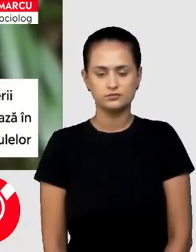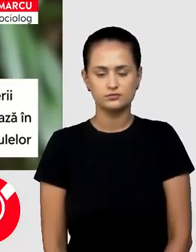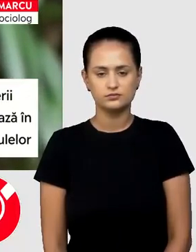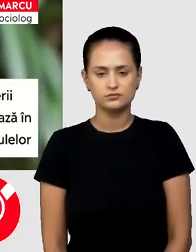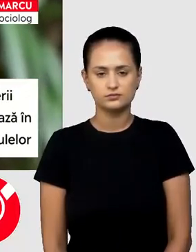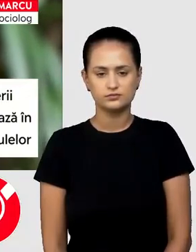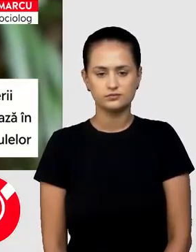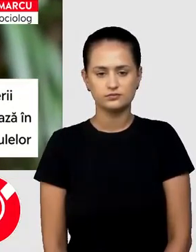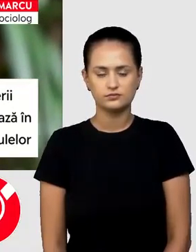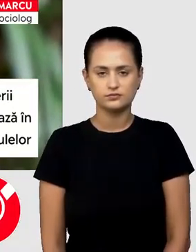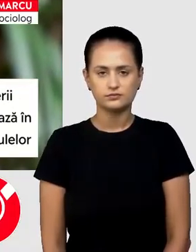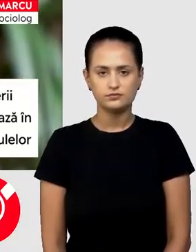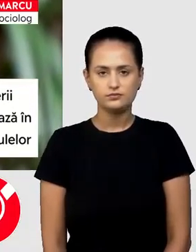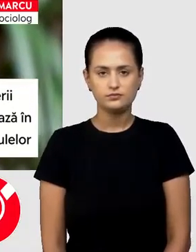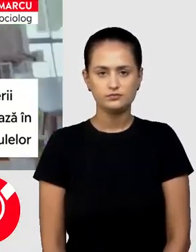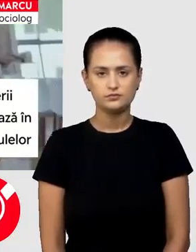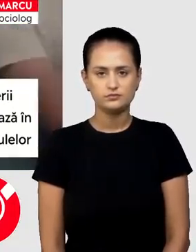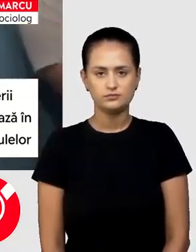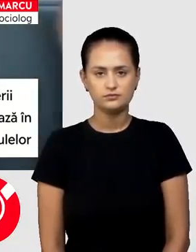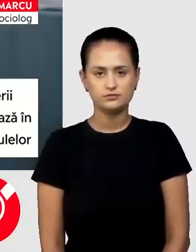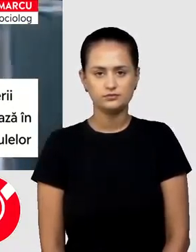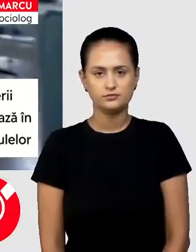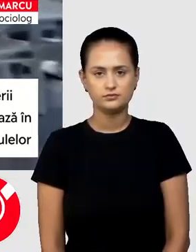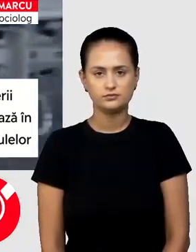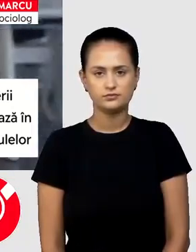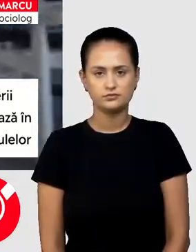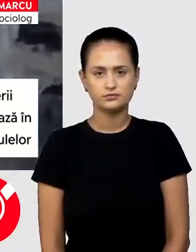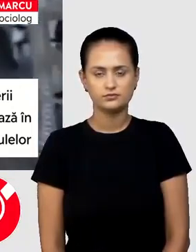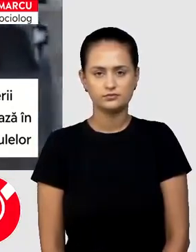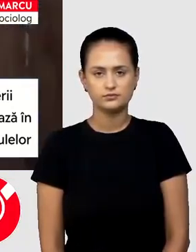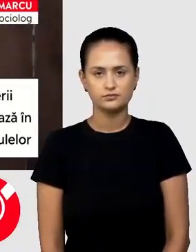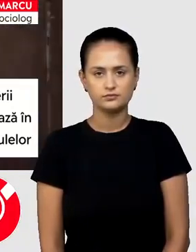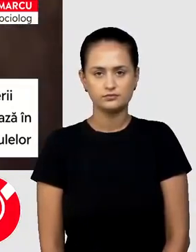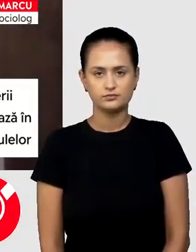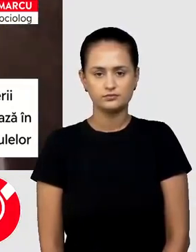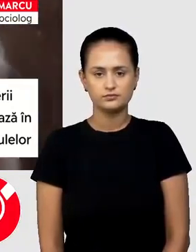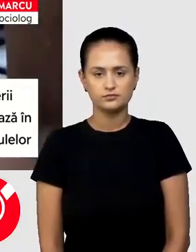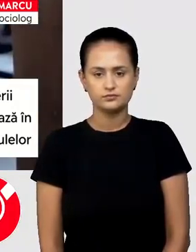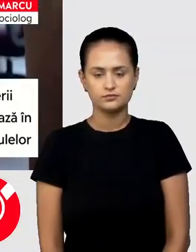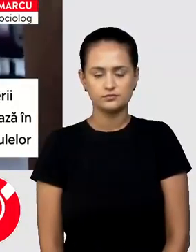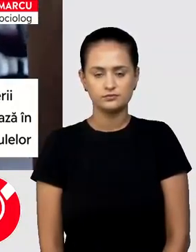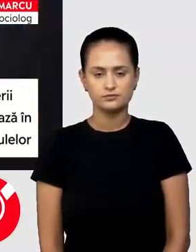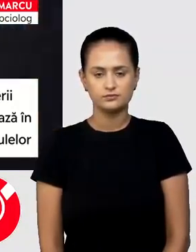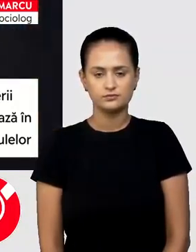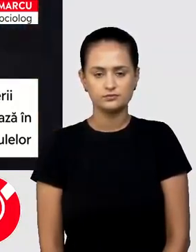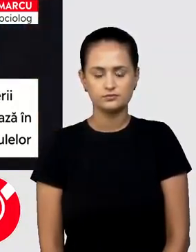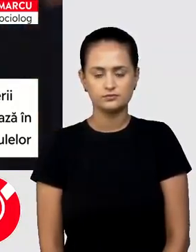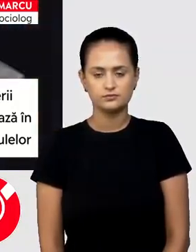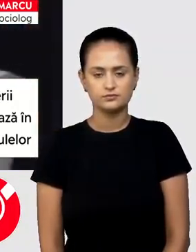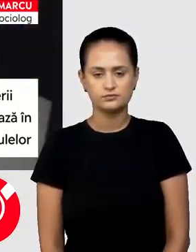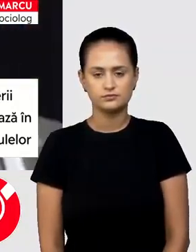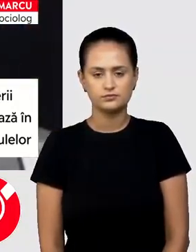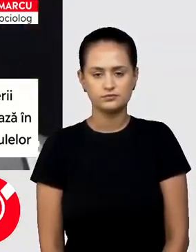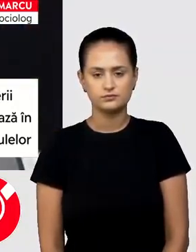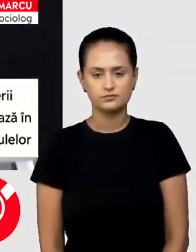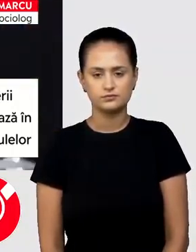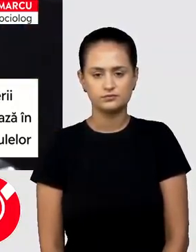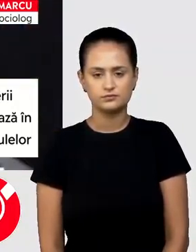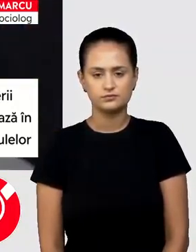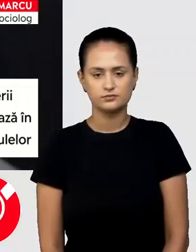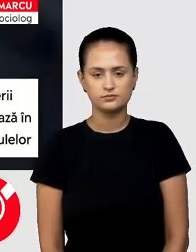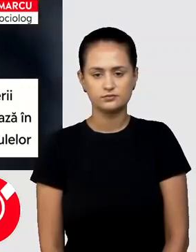Pe de altă parte, putem să vorbim și despre sărăcie, pentru că, evident, există și hărți ale sărăciei la nivel de regiune